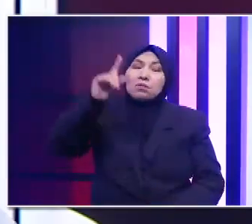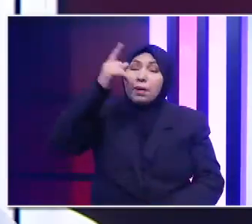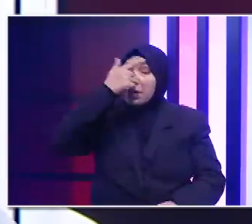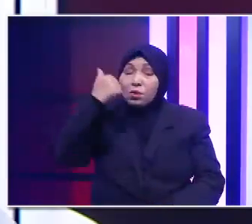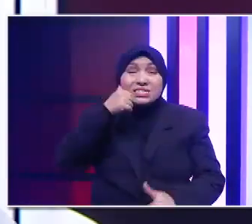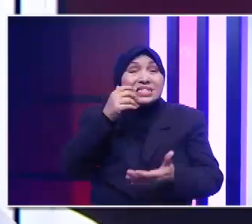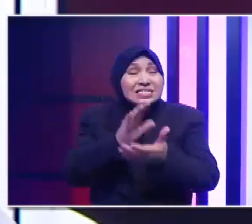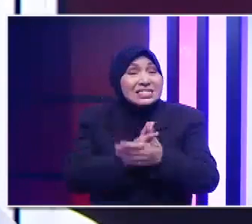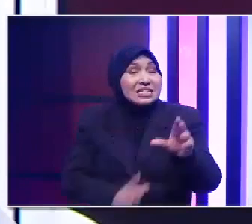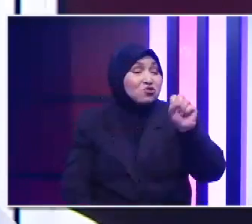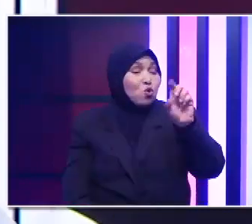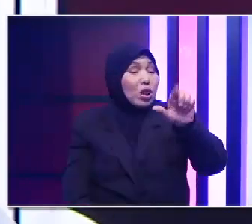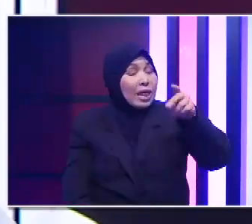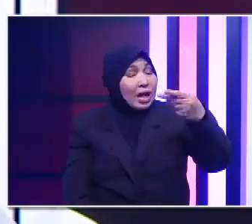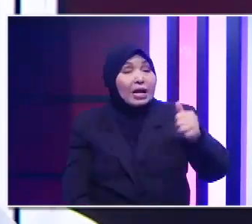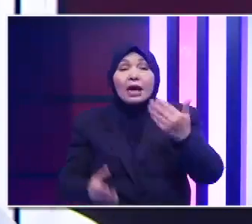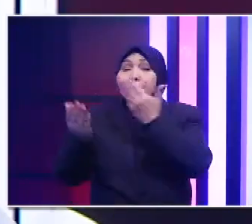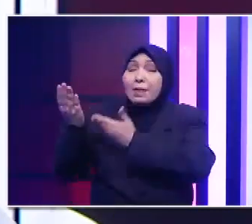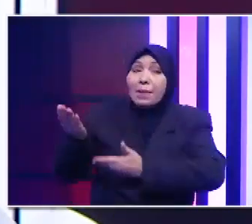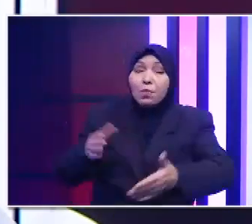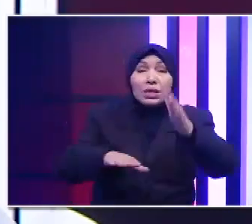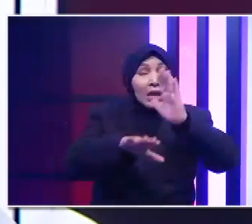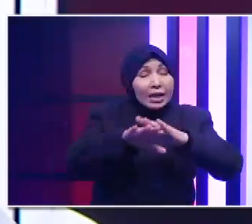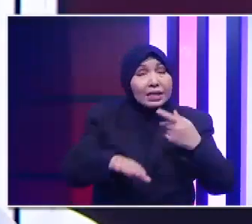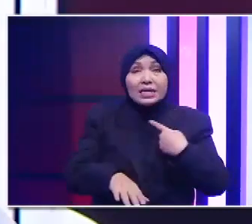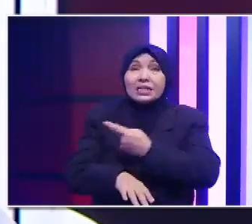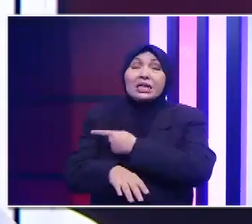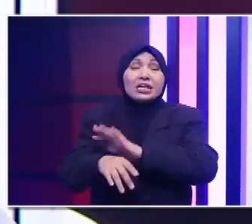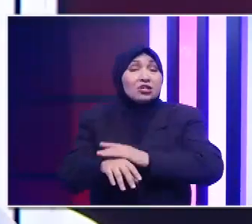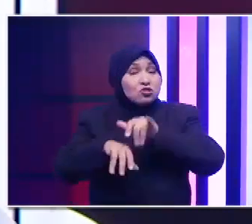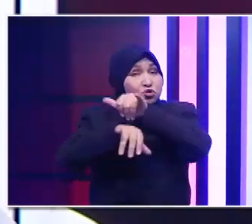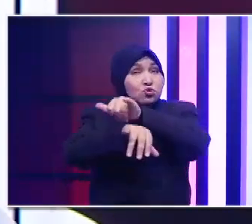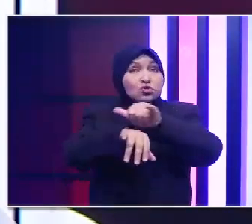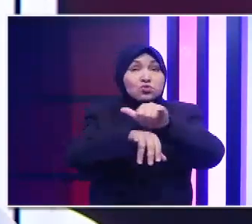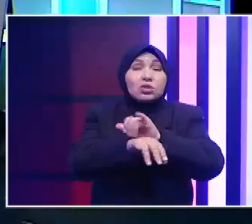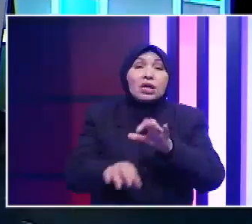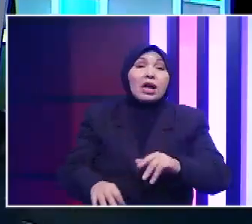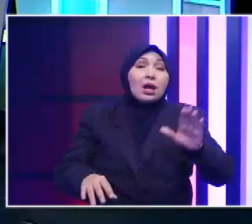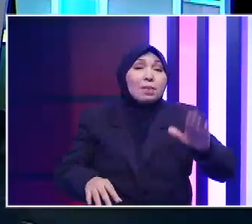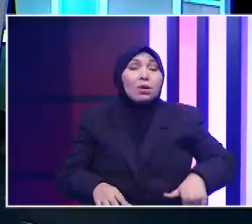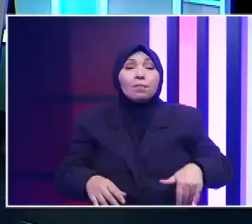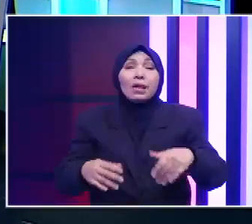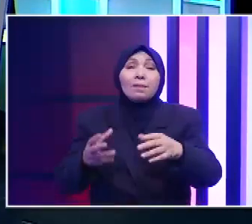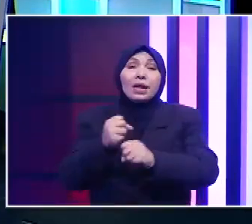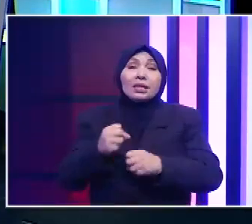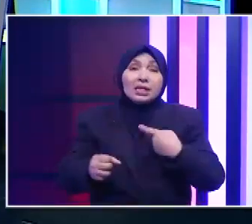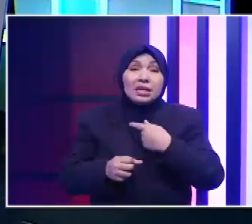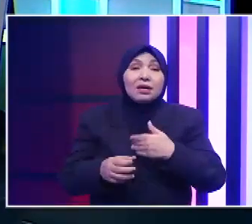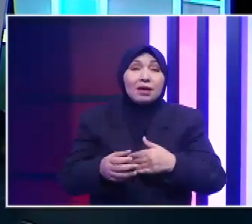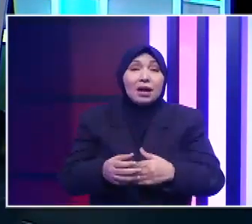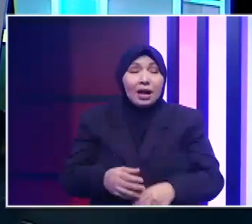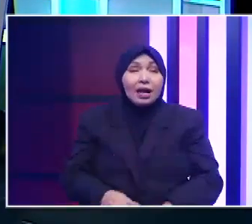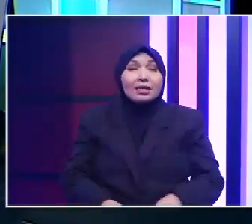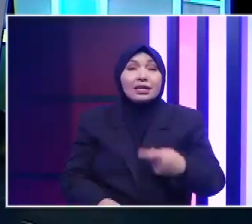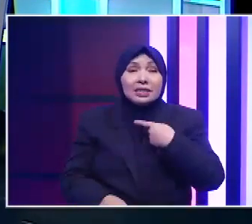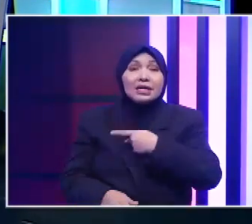membawa memimpin bukan mimpi lagi akan membawa tangan kita ini ke surga dan ke depan orang makanya kalau kalau belum lagi memiliki Pimpin supaya jadi